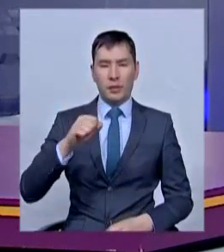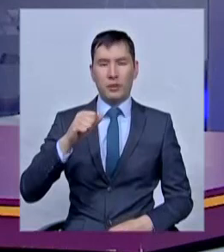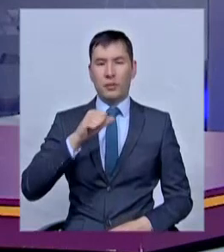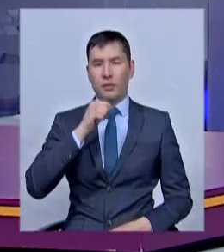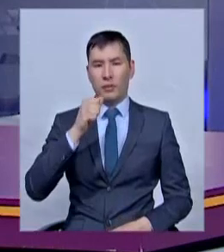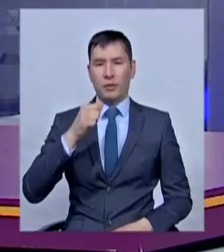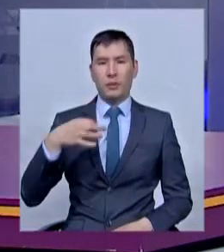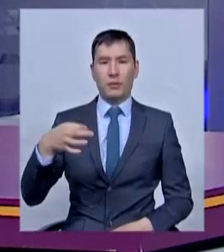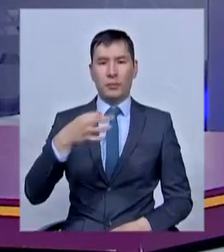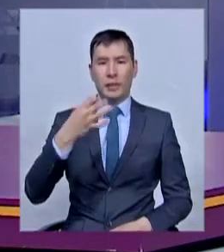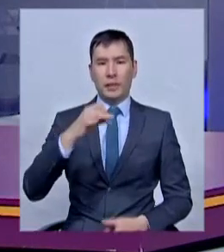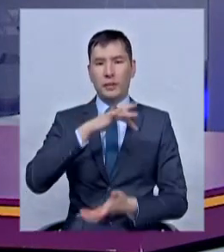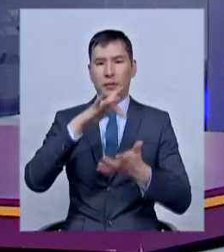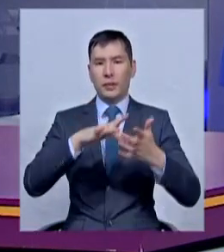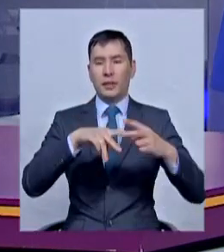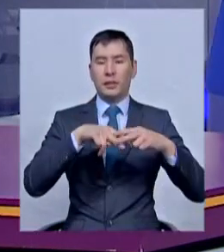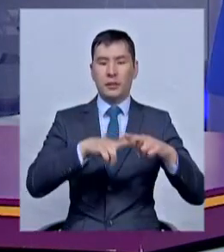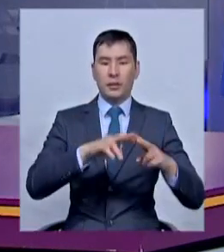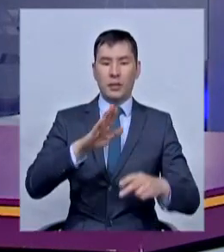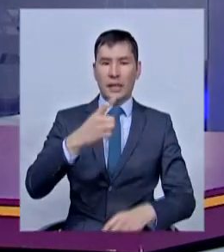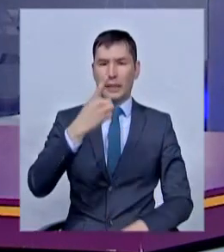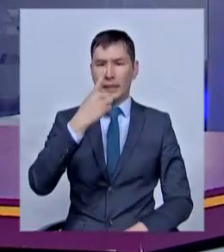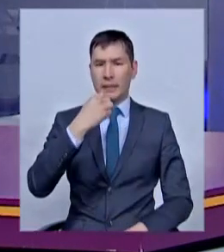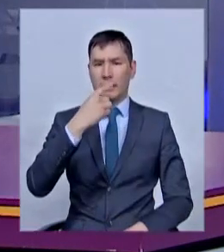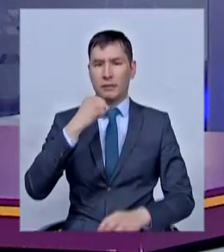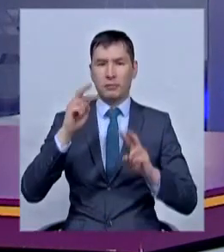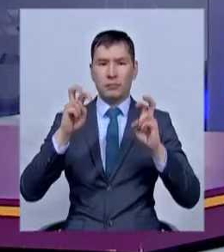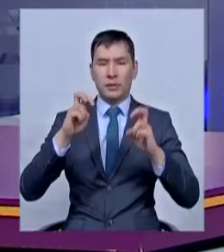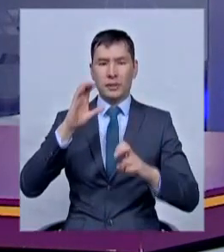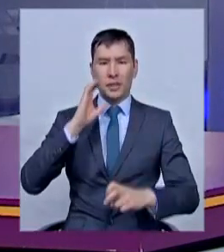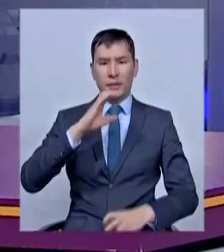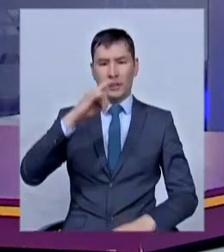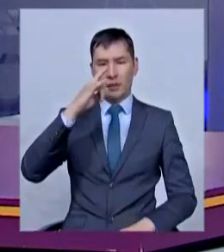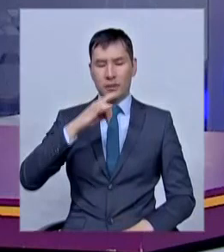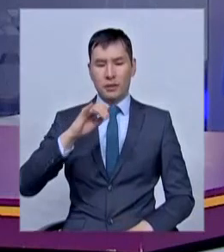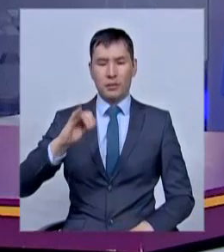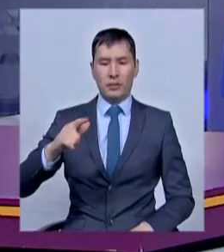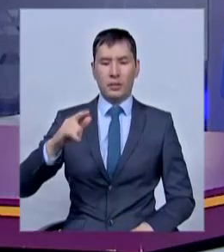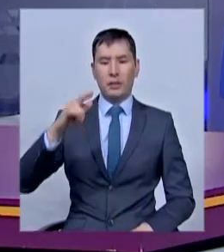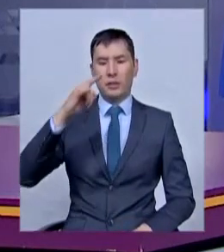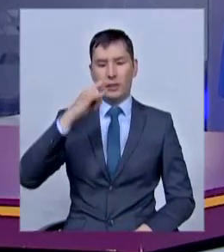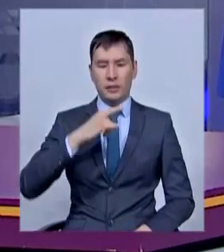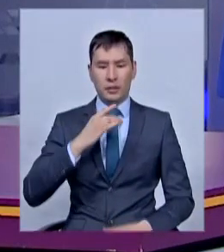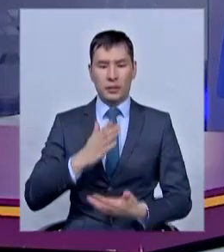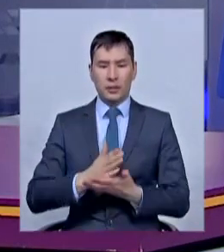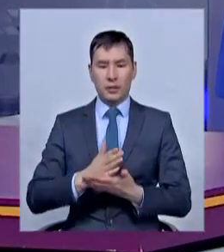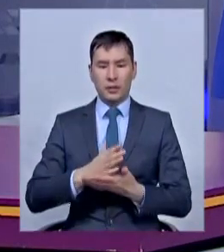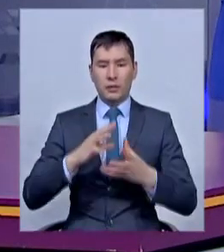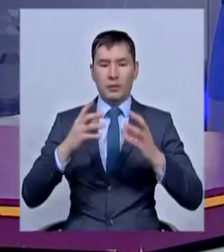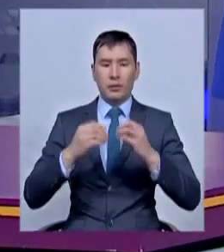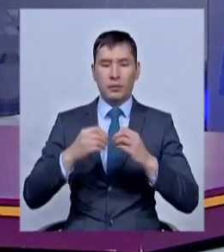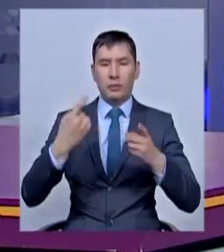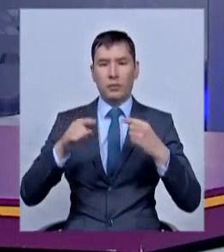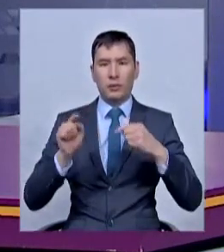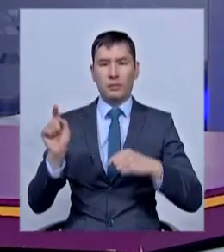және Нұр-Сұлтан қаласы бар. Ал қызыл аймақта Шығыс Қазақстан мен Солтүстік Қазақстан облыстары тұр. Басқа өңірлер